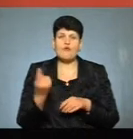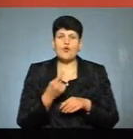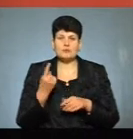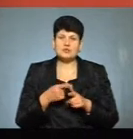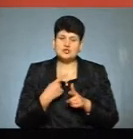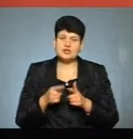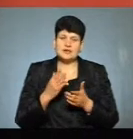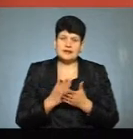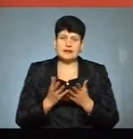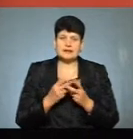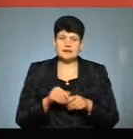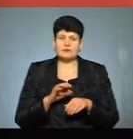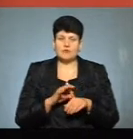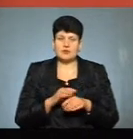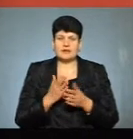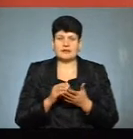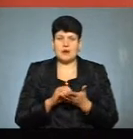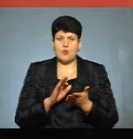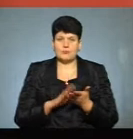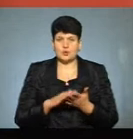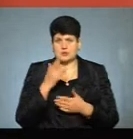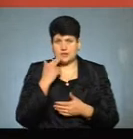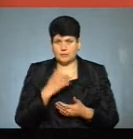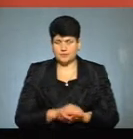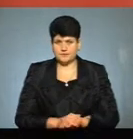є у вас кількість хворих, які є на обліку з грипом?